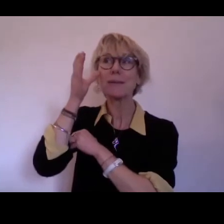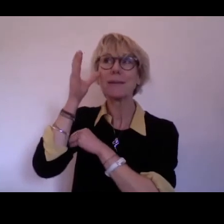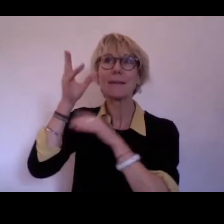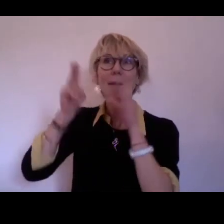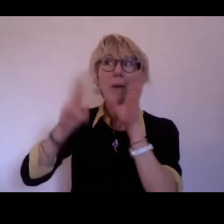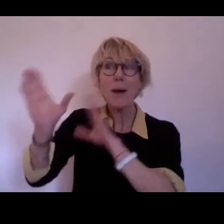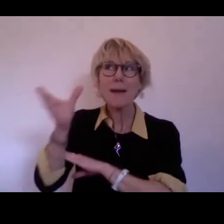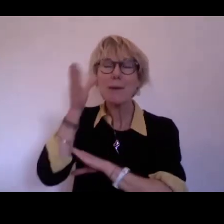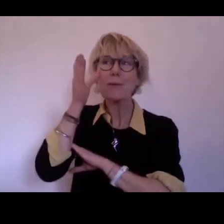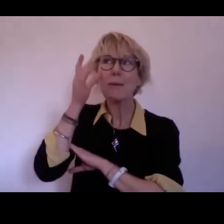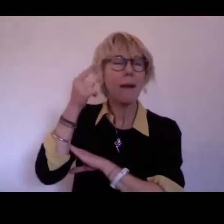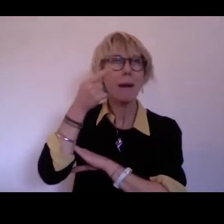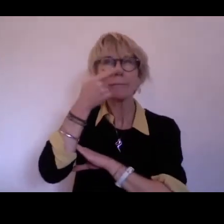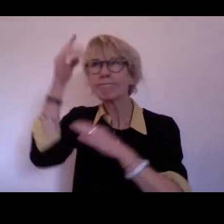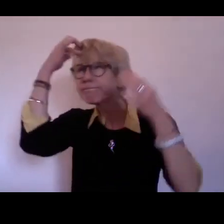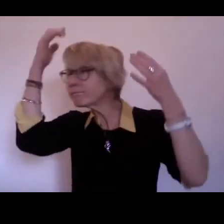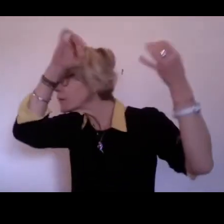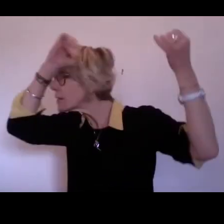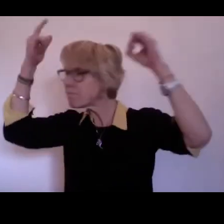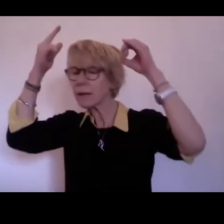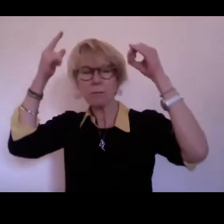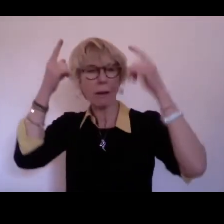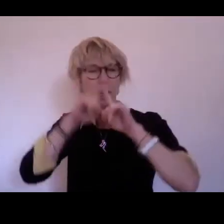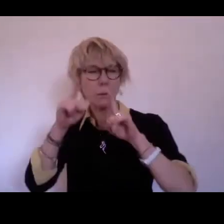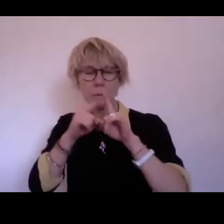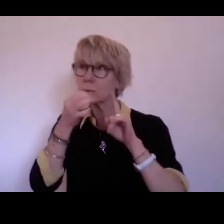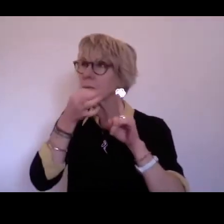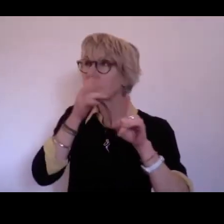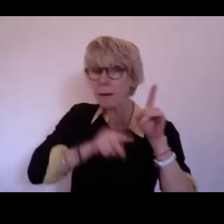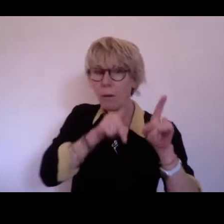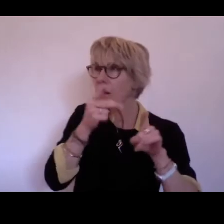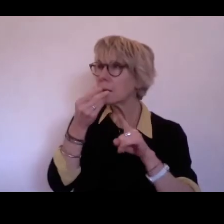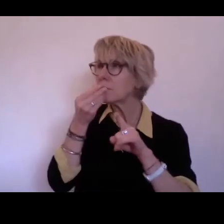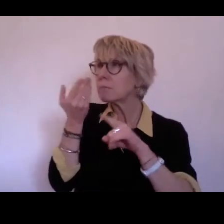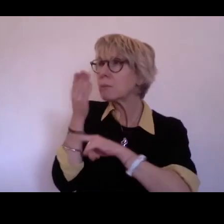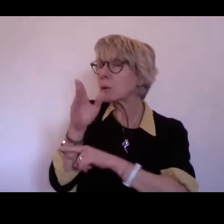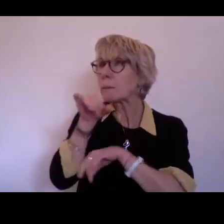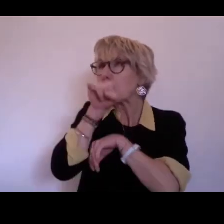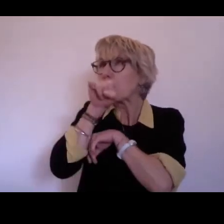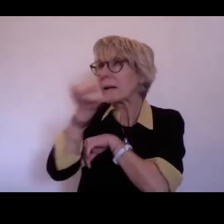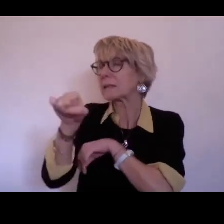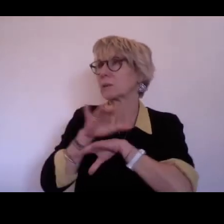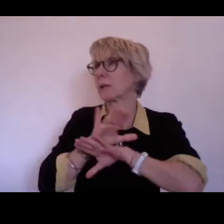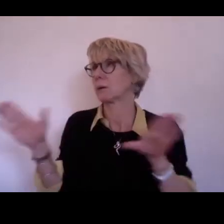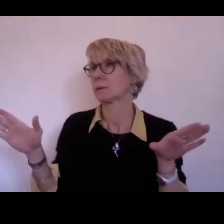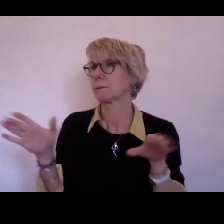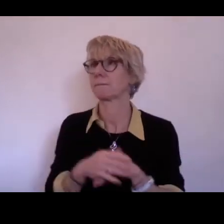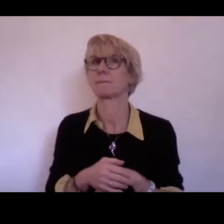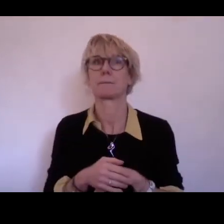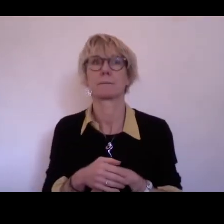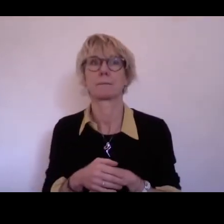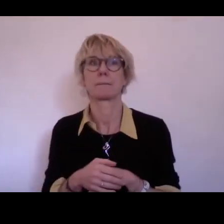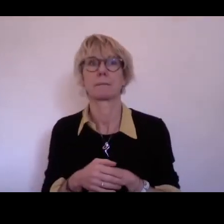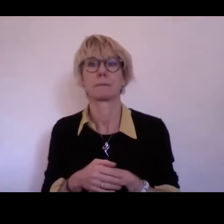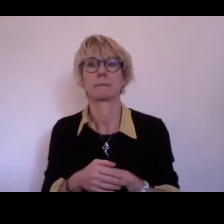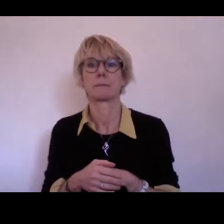elle perçoit quelque chose parce qu'en tout cas, elle est passionnée. Et voilà, alors je voulais